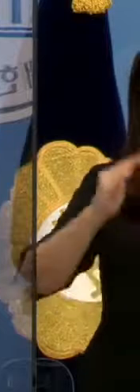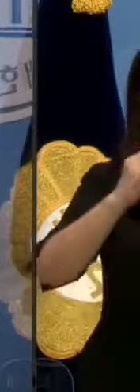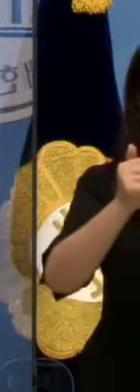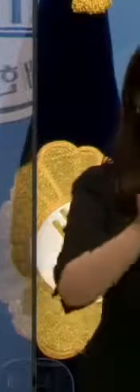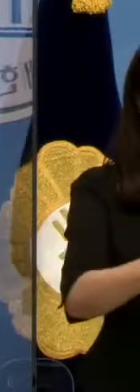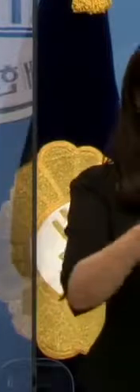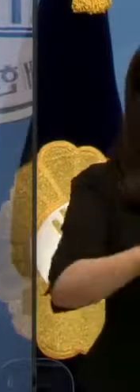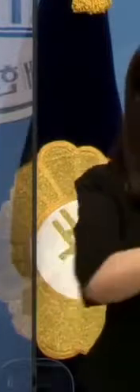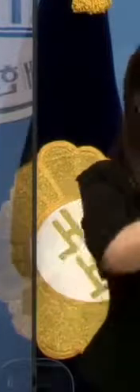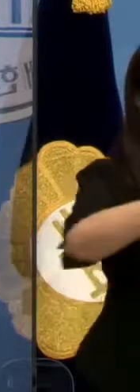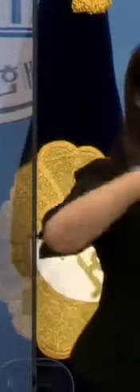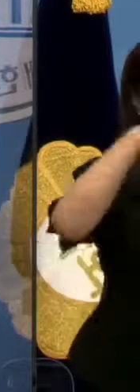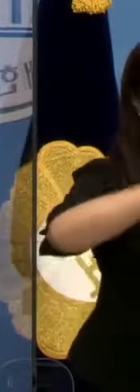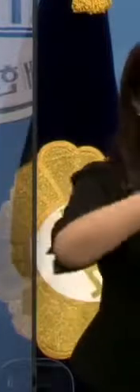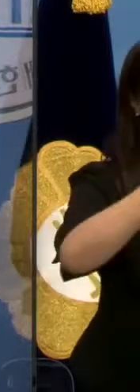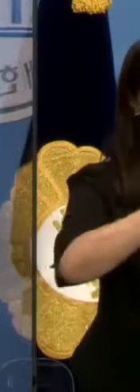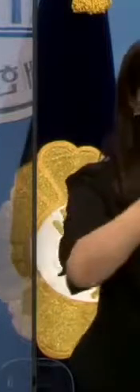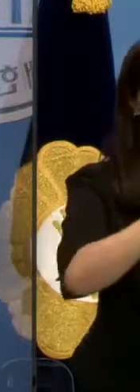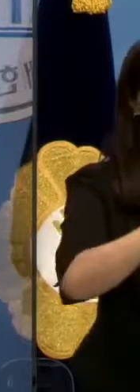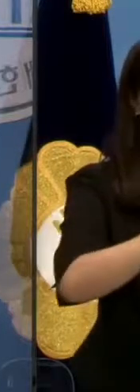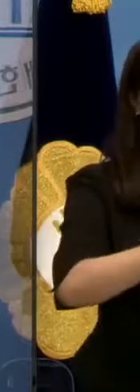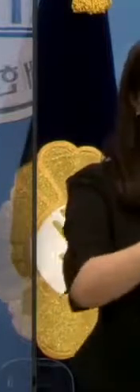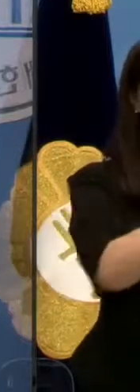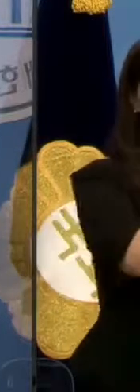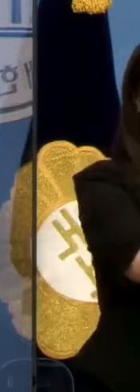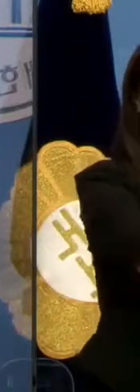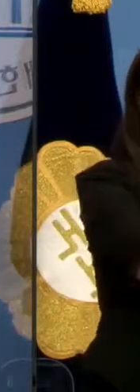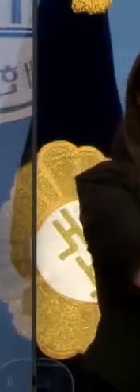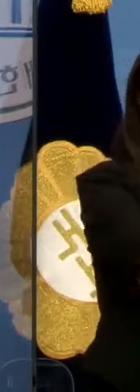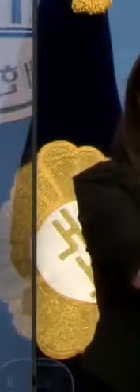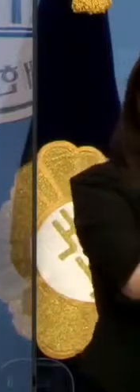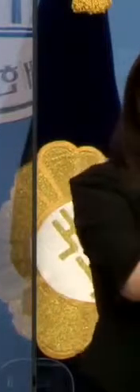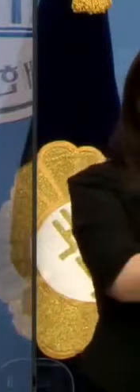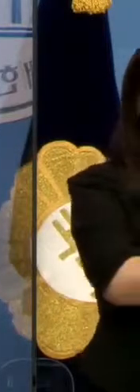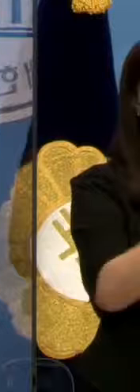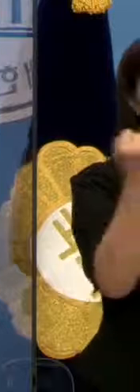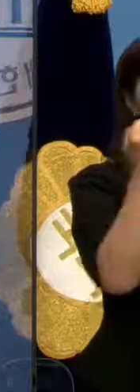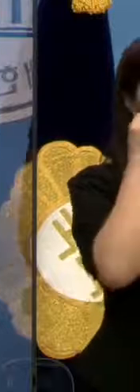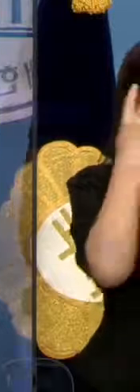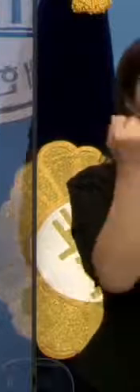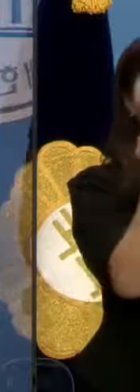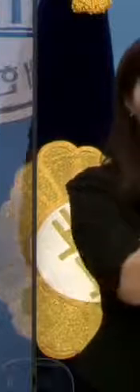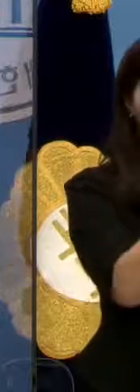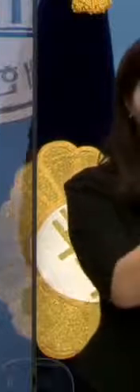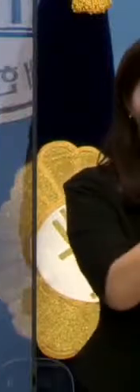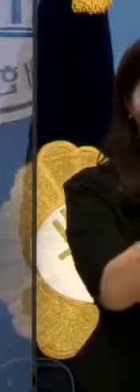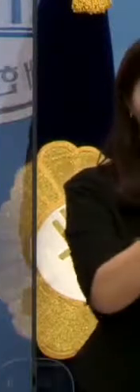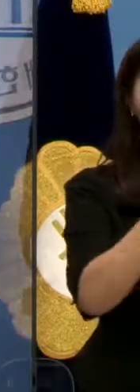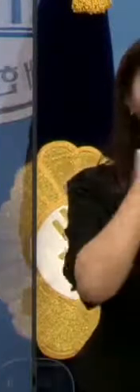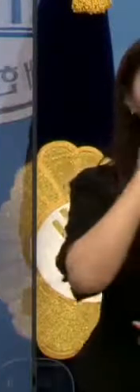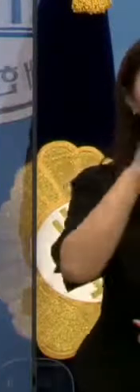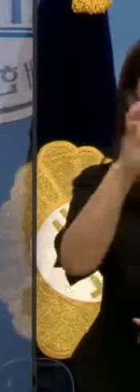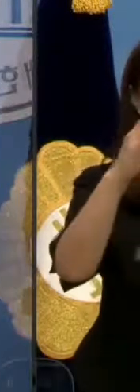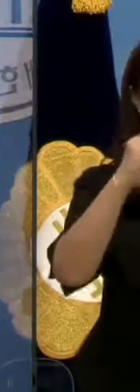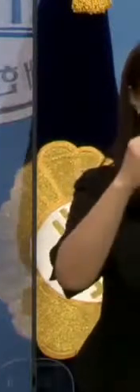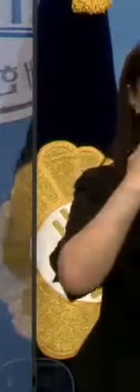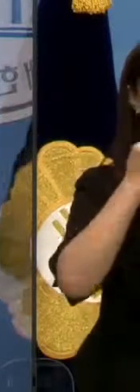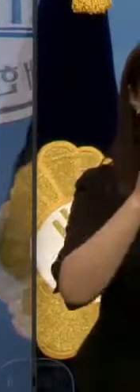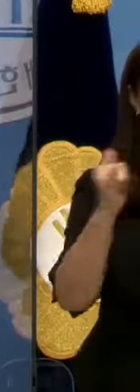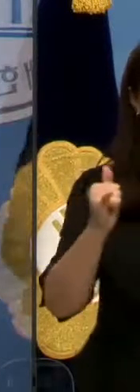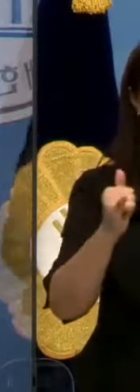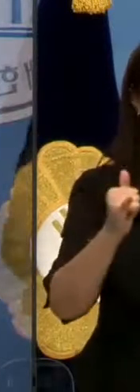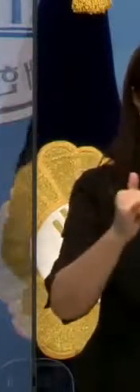방식도 다양하게 설계해 1인 가구, 신혼부부, 40대 무주택자 등도 쉽게 입주하도록